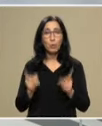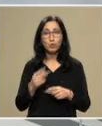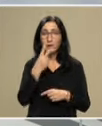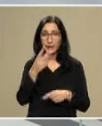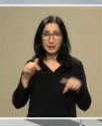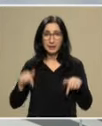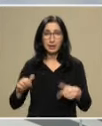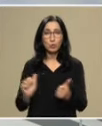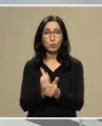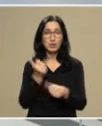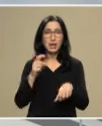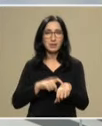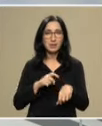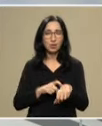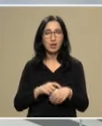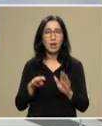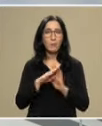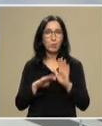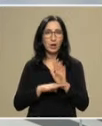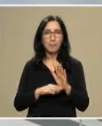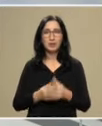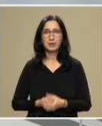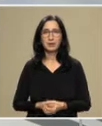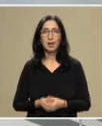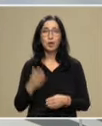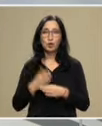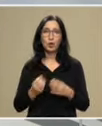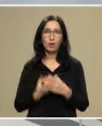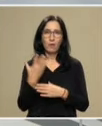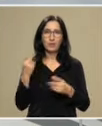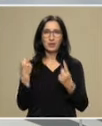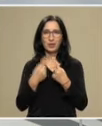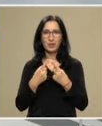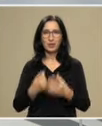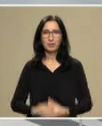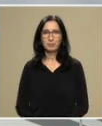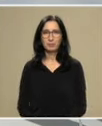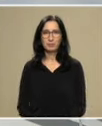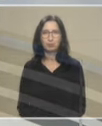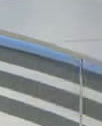можете да гледате днес от 16 часа в програмата на БНТ2. До нови срещи!